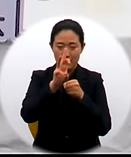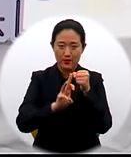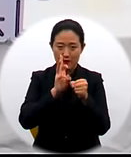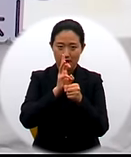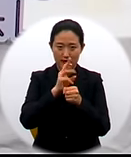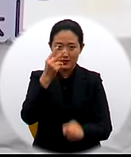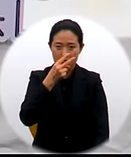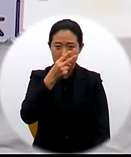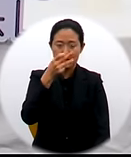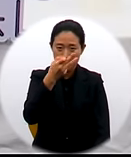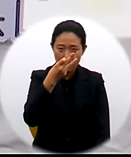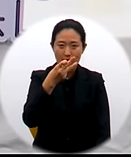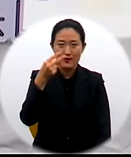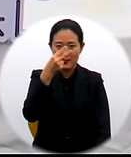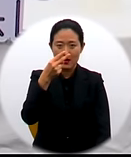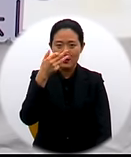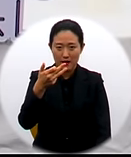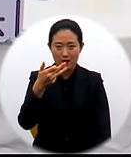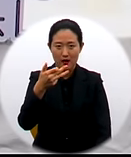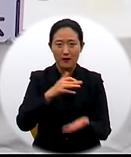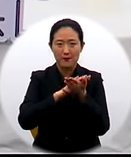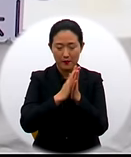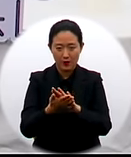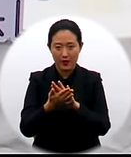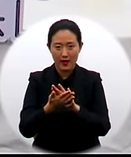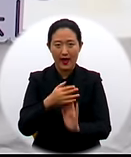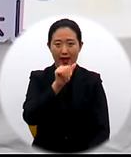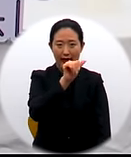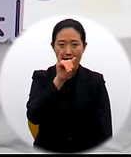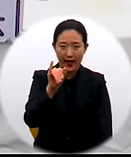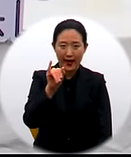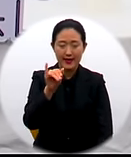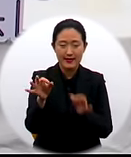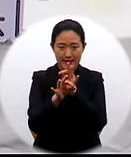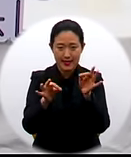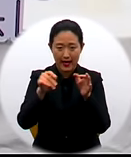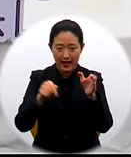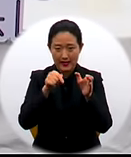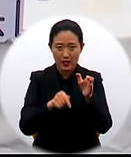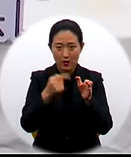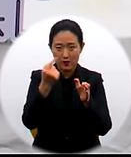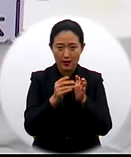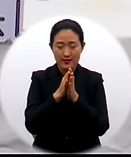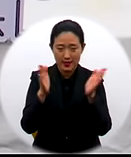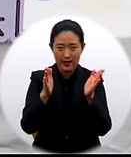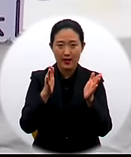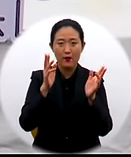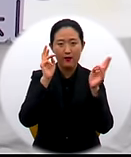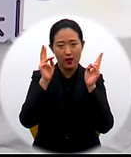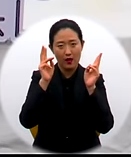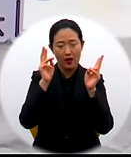산업혁명이 있죠. 사실 13년과 18년의 가장 큰 차이는 AI의 산업현장 접목입니다. AI가